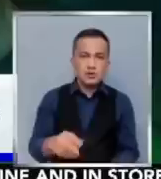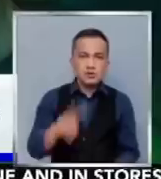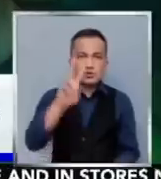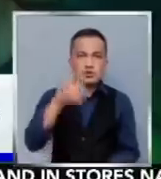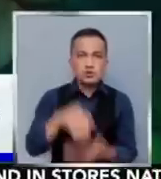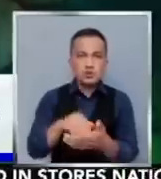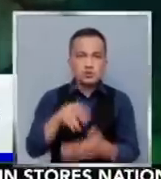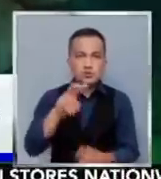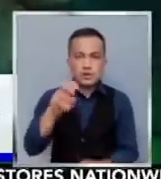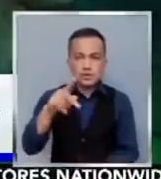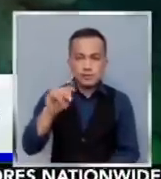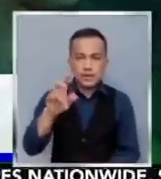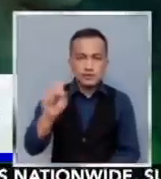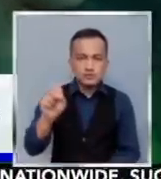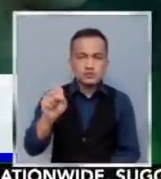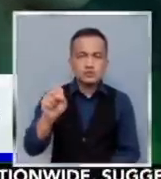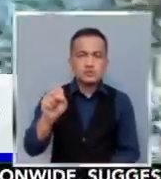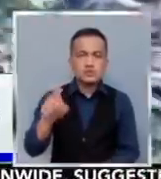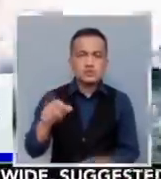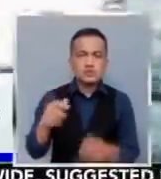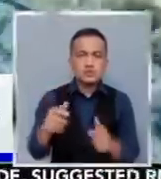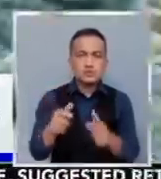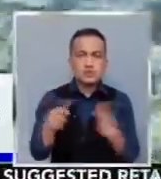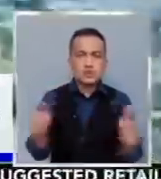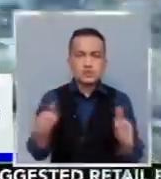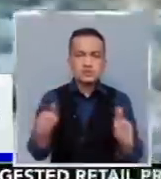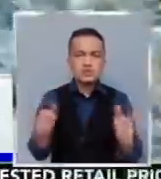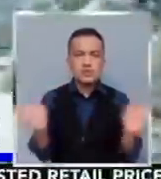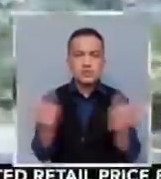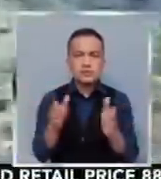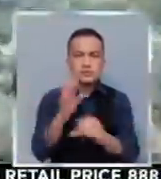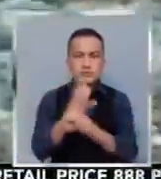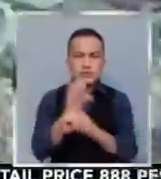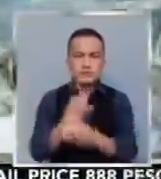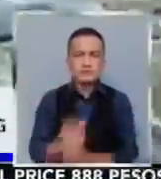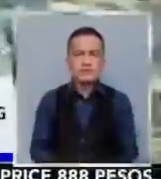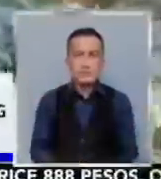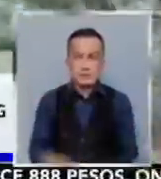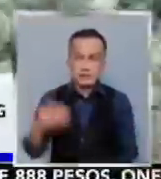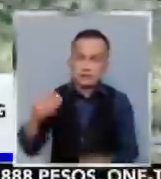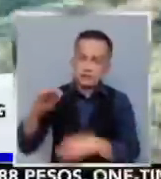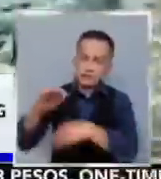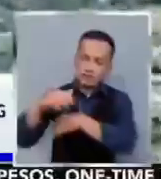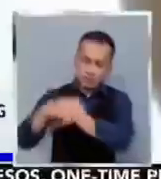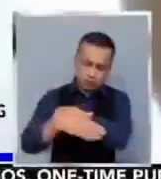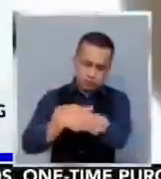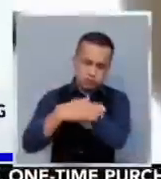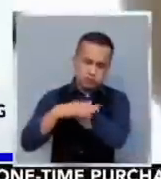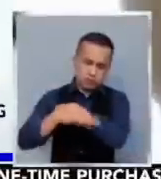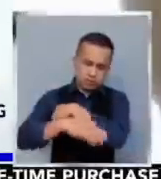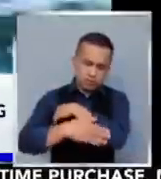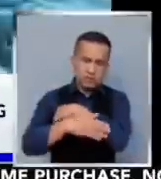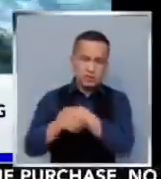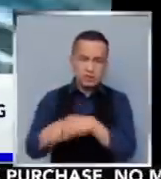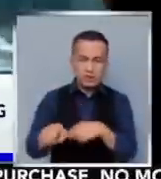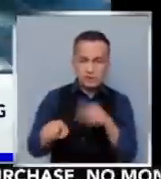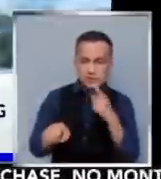pounds kasing bigat ng isang maliit na sasakyan. Samantala, ang nangihilang mola-mola na napadpad sa San Ricardo. Pagkagabi patay